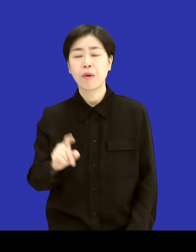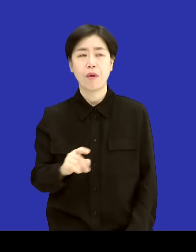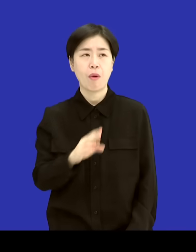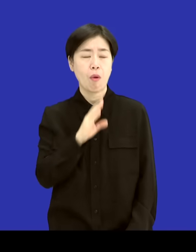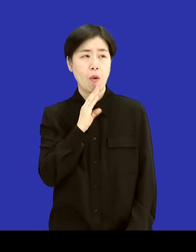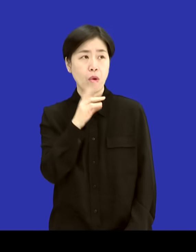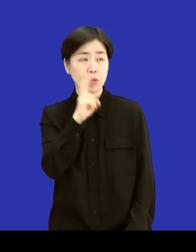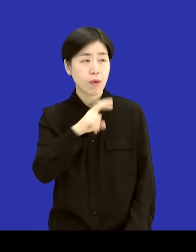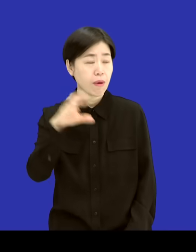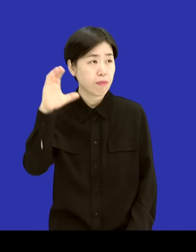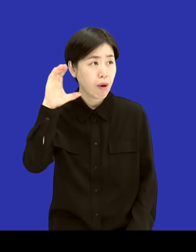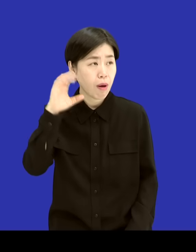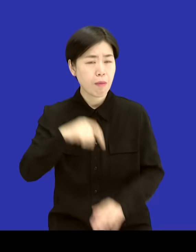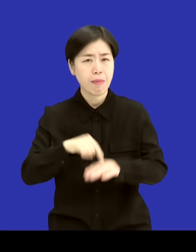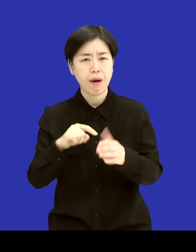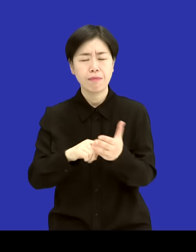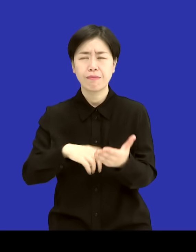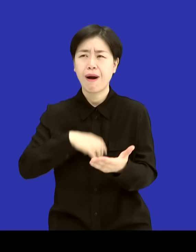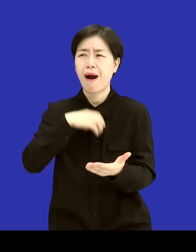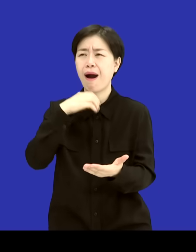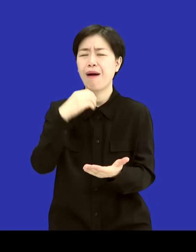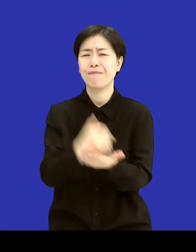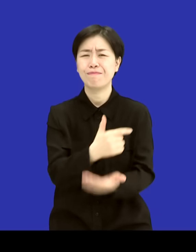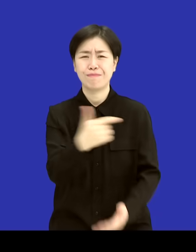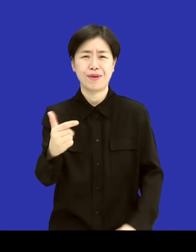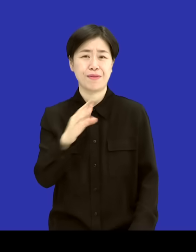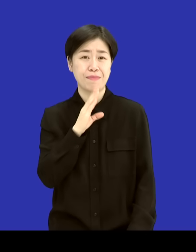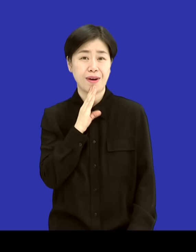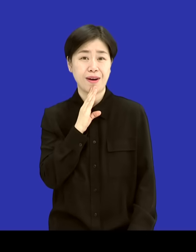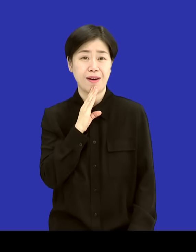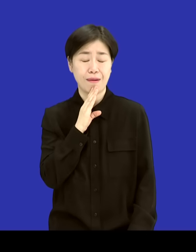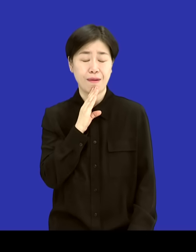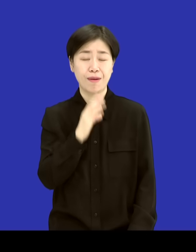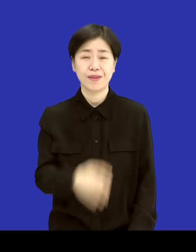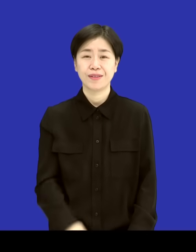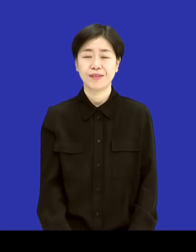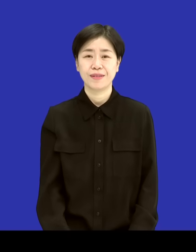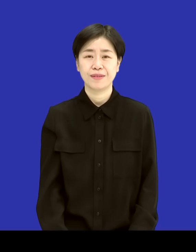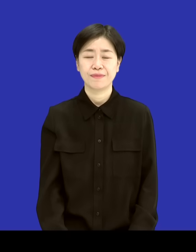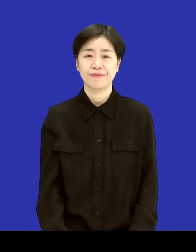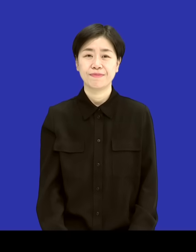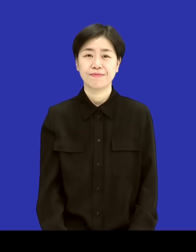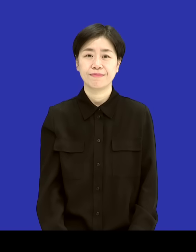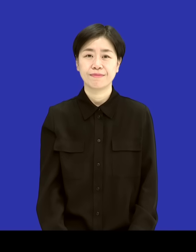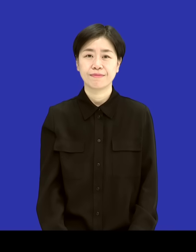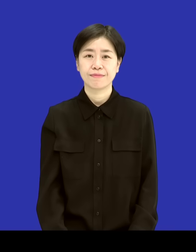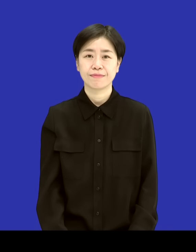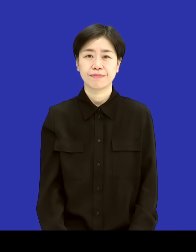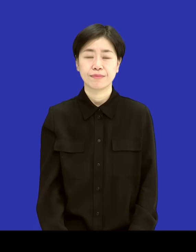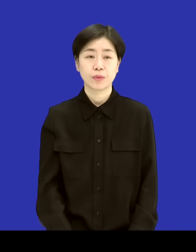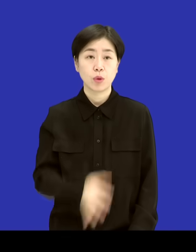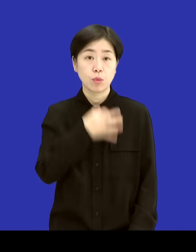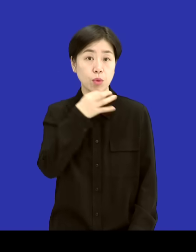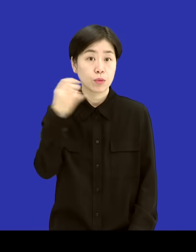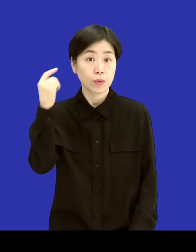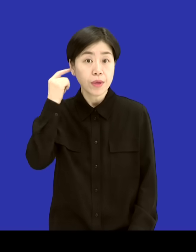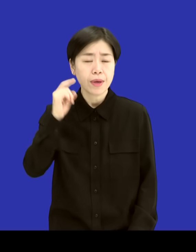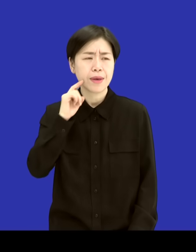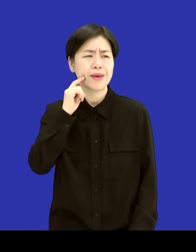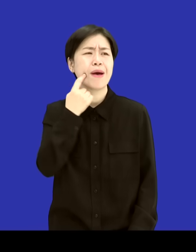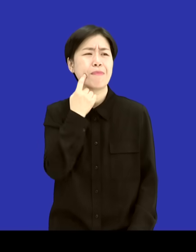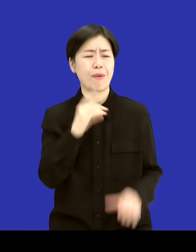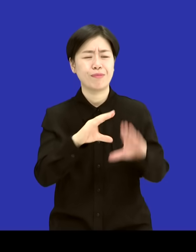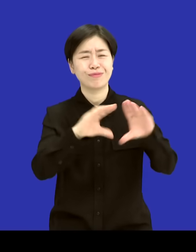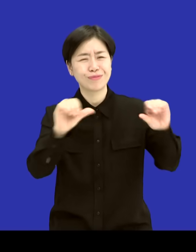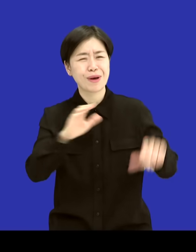뭔가 웅장해지면서 예. 너무 깊은 목소리가 감동을 주더라고요. 그래요. 고와요 소리가.